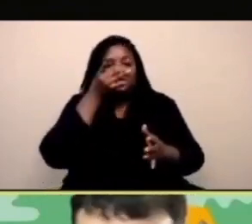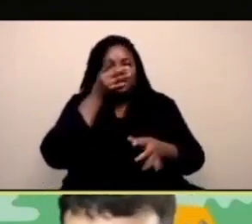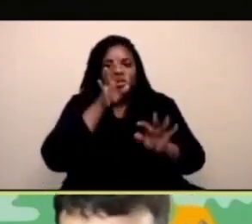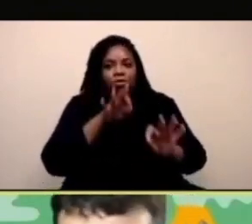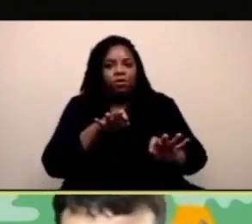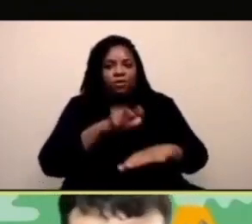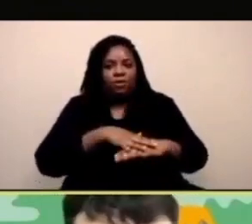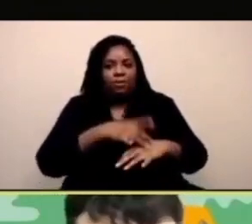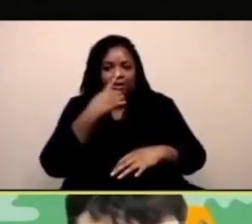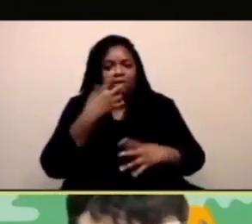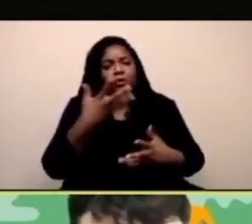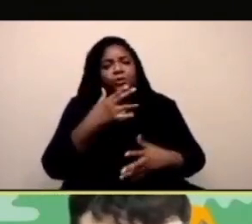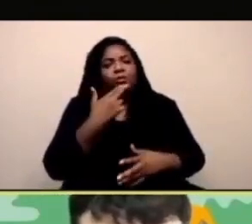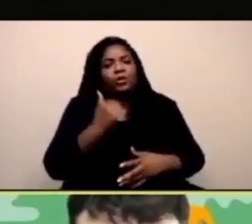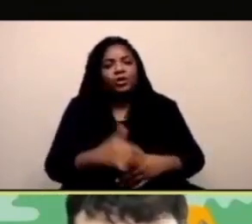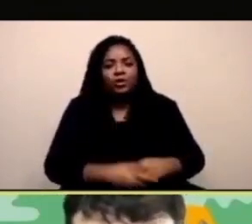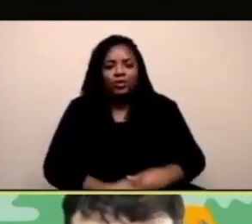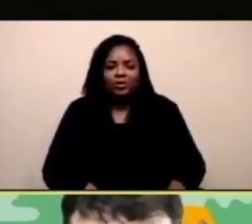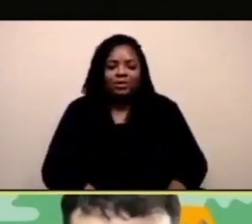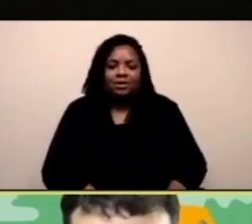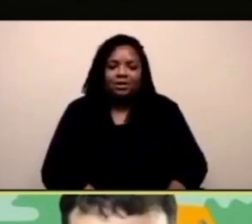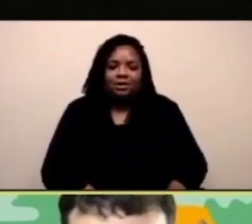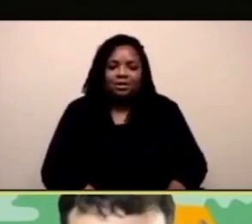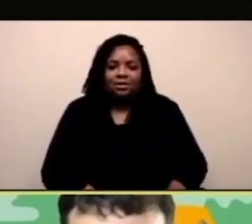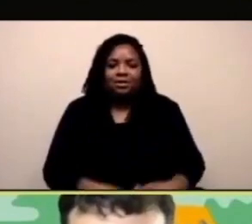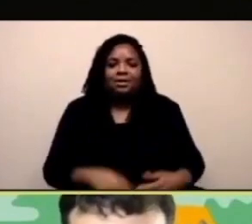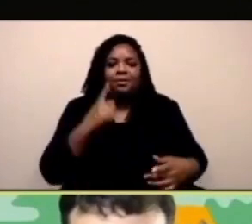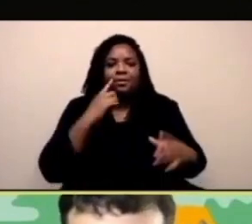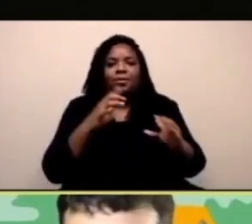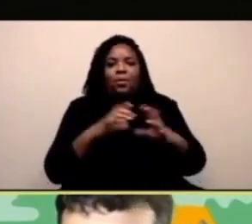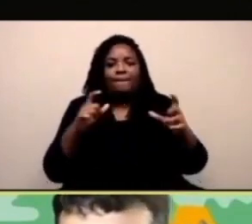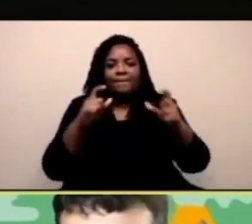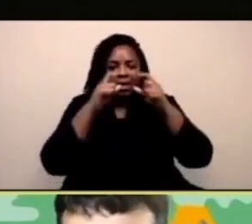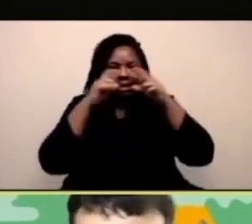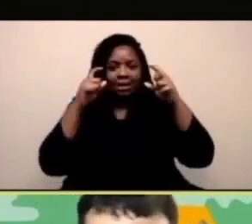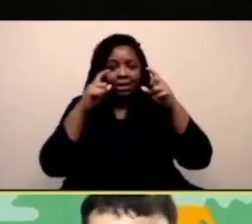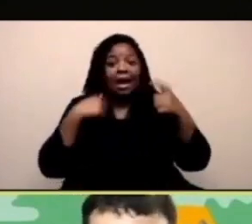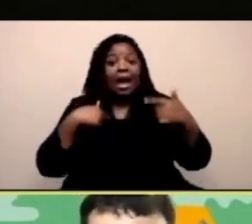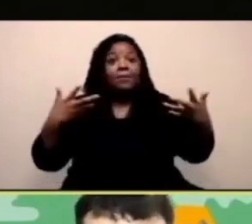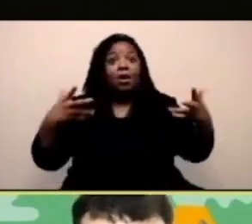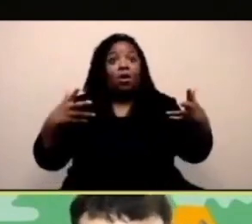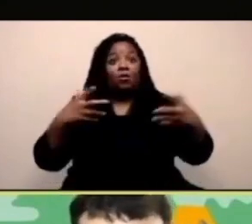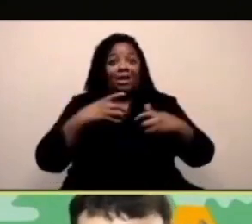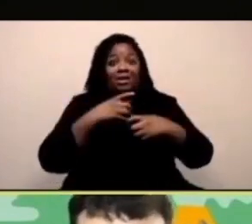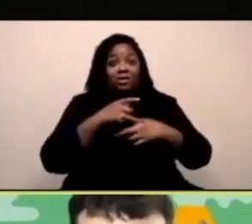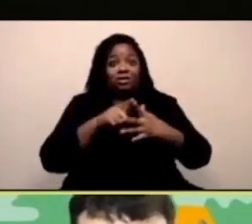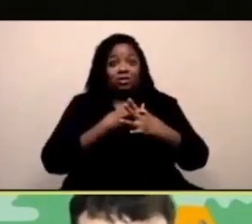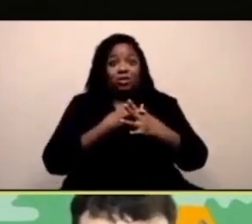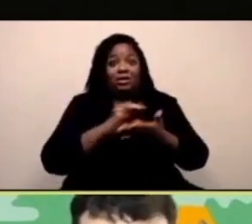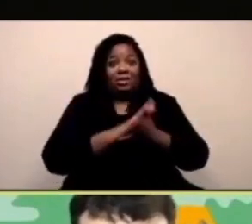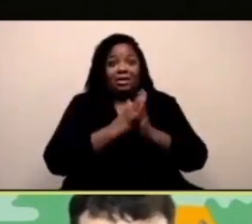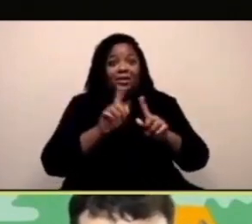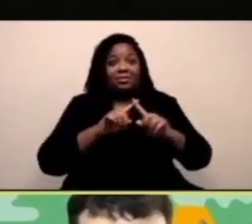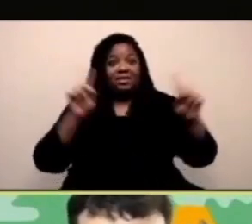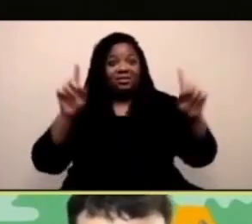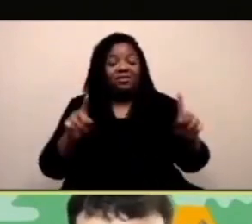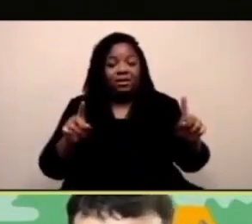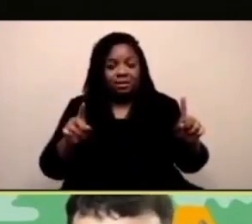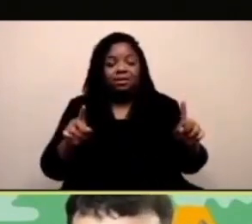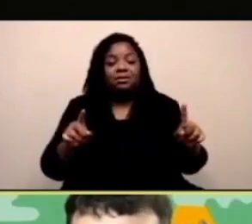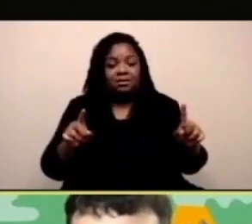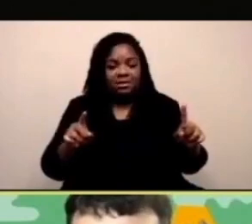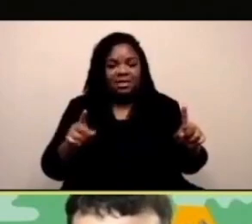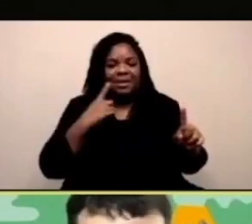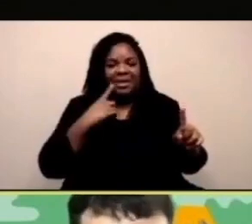をちょっと大きめにしますこれを大きくしてあと中心にあと必ずつくようにしときます